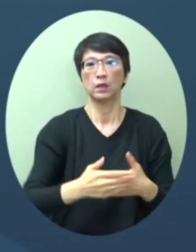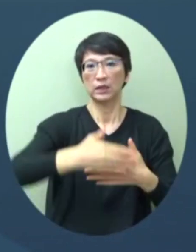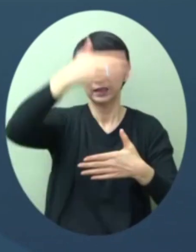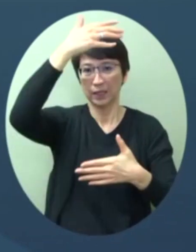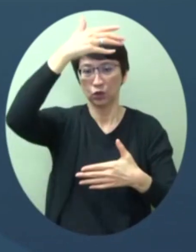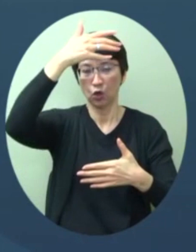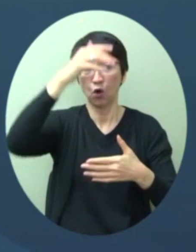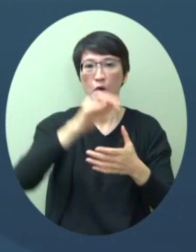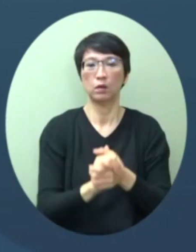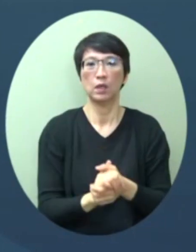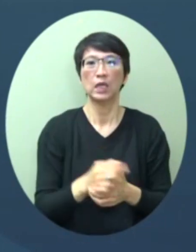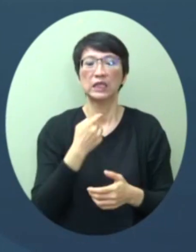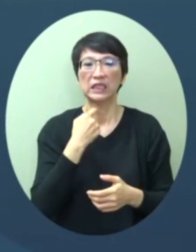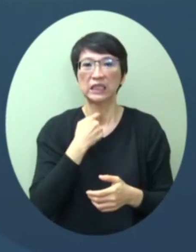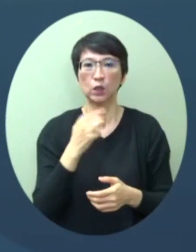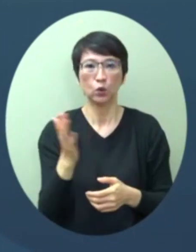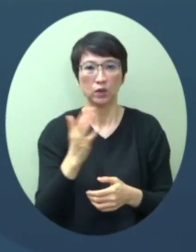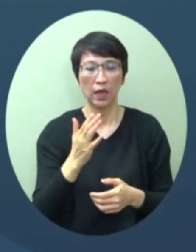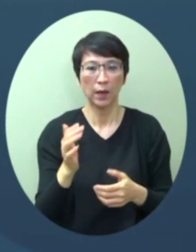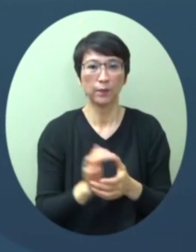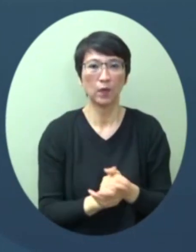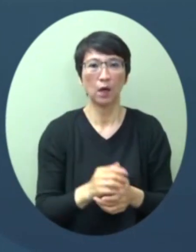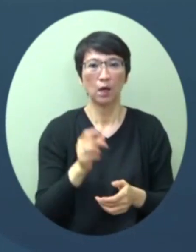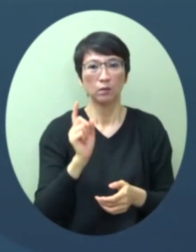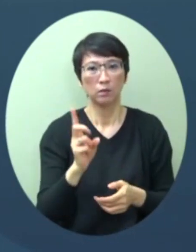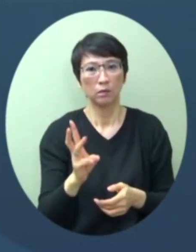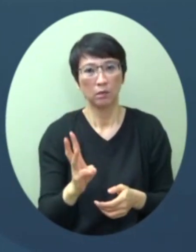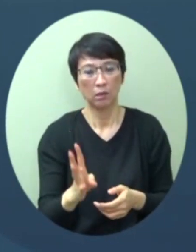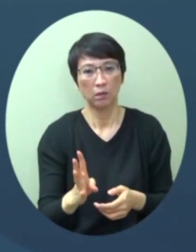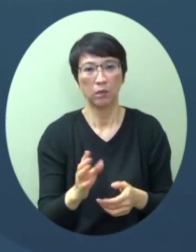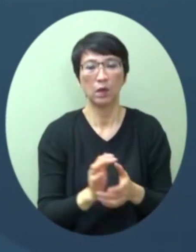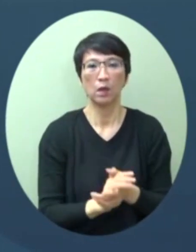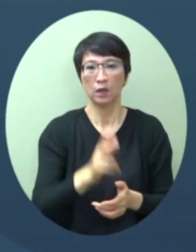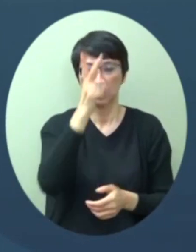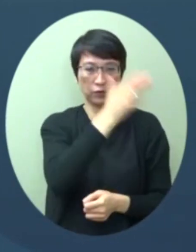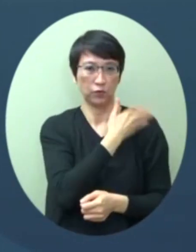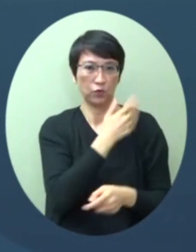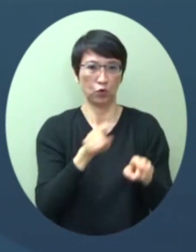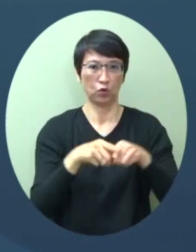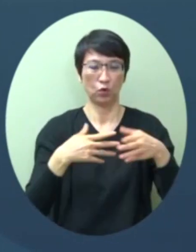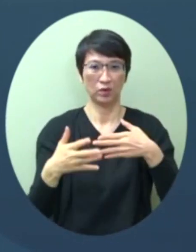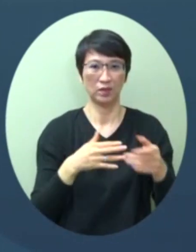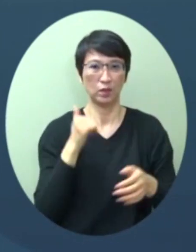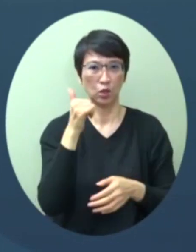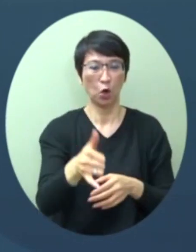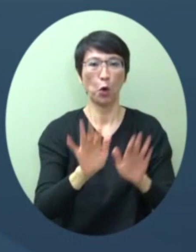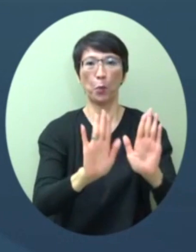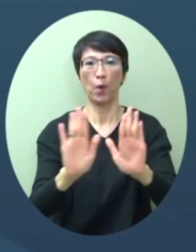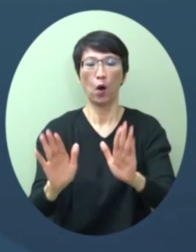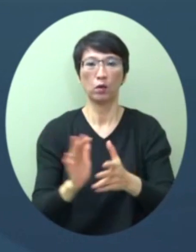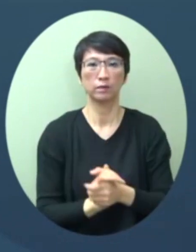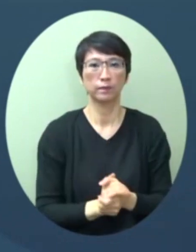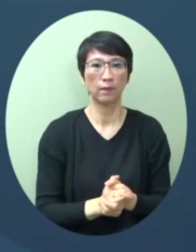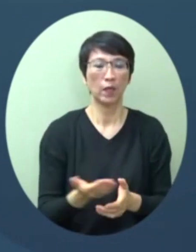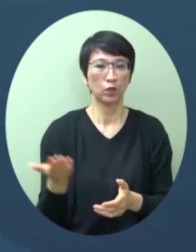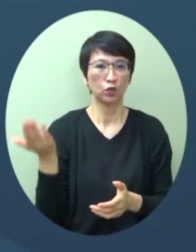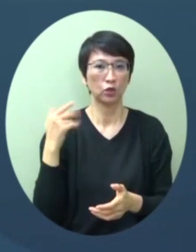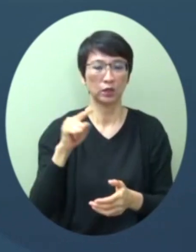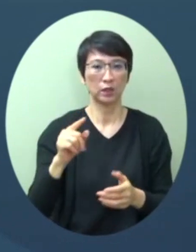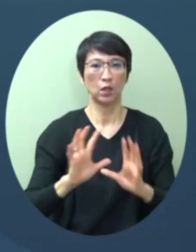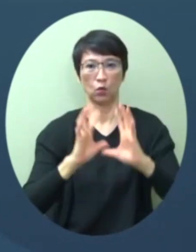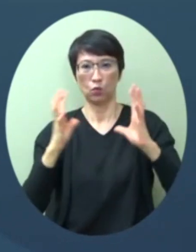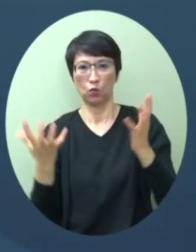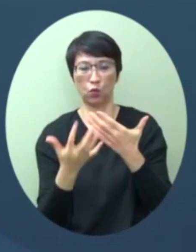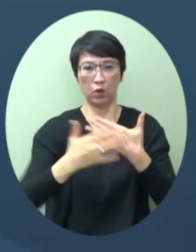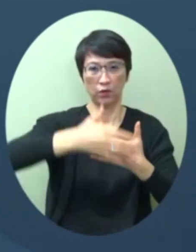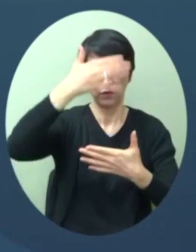的遗风抢检是需要动员数以百计的公务员同事所以过去这些遗风抢